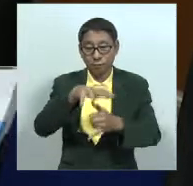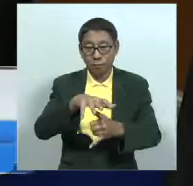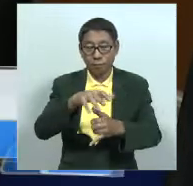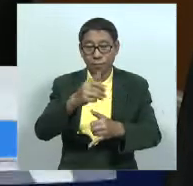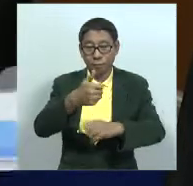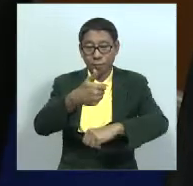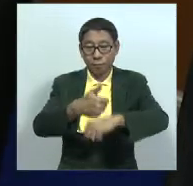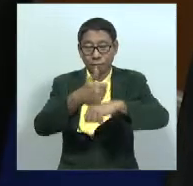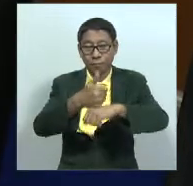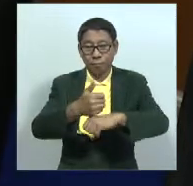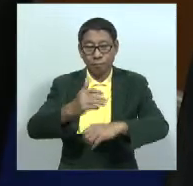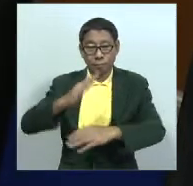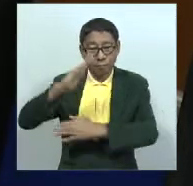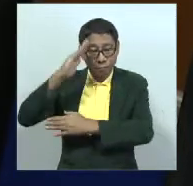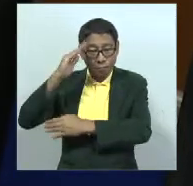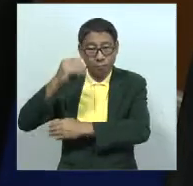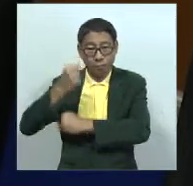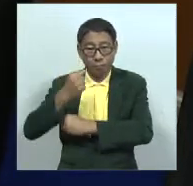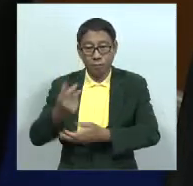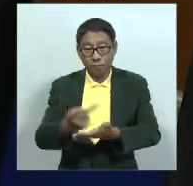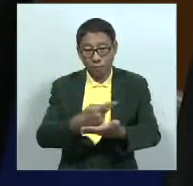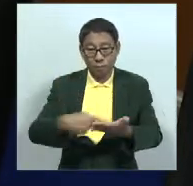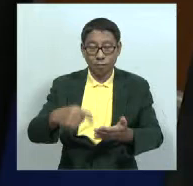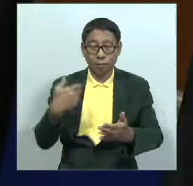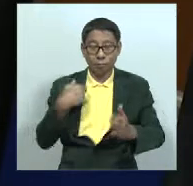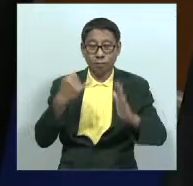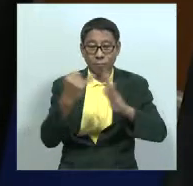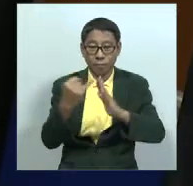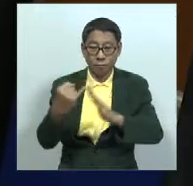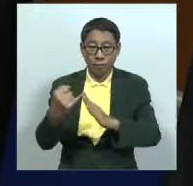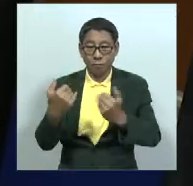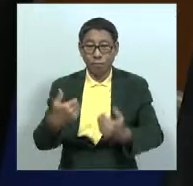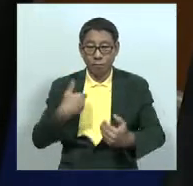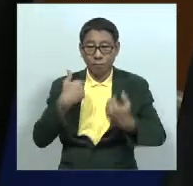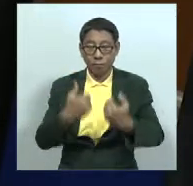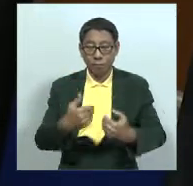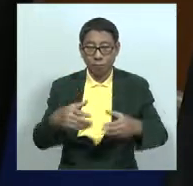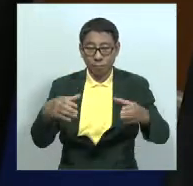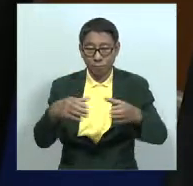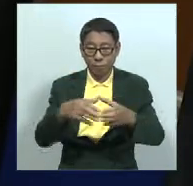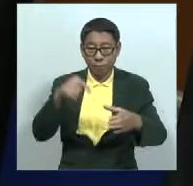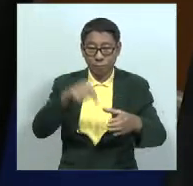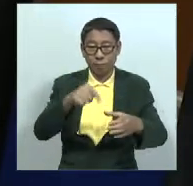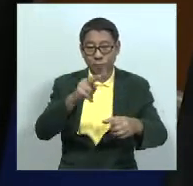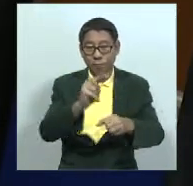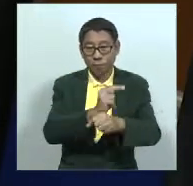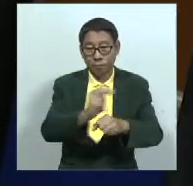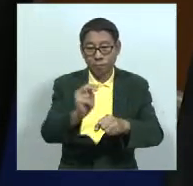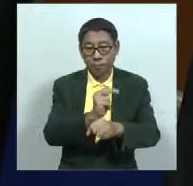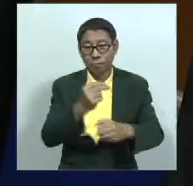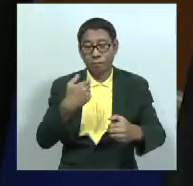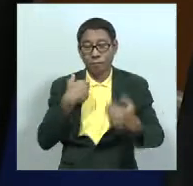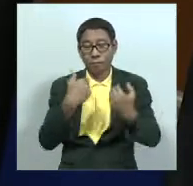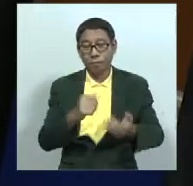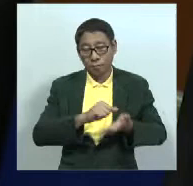คมีแม่ทัพภาคนะครับแต่เราก็ตามก็จะมีจังหวัดมีทางพลเรือนนั้นอยู่ในกองอำนวยการแล้วหน้าที่สำคัญก็มีหน้าที่ในเรื่อง